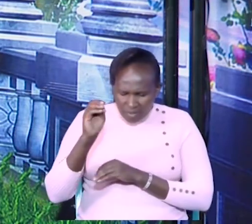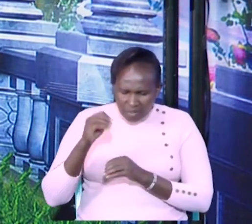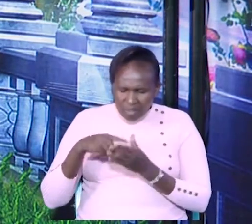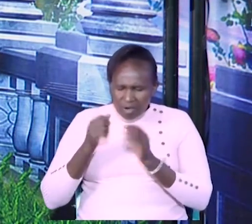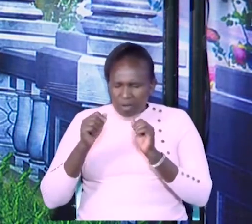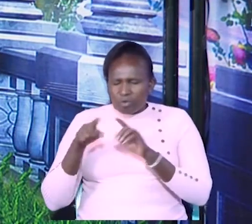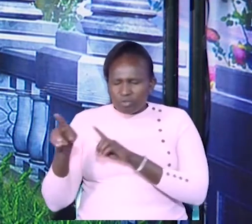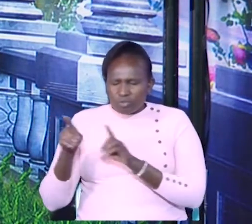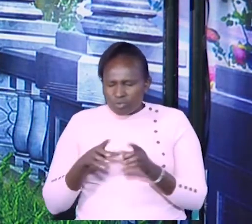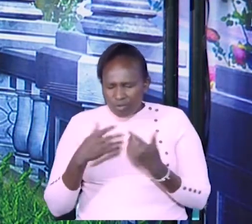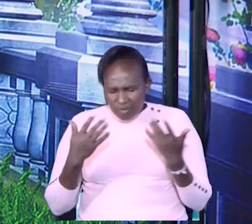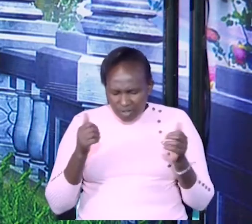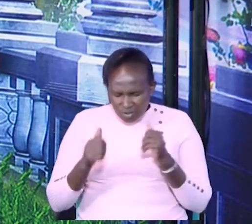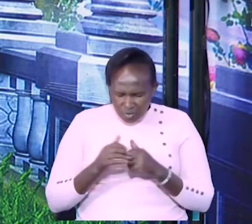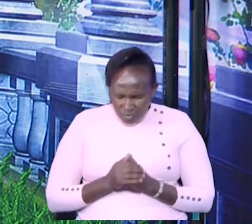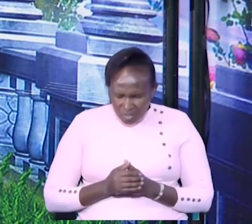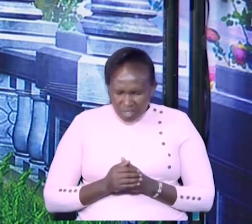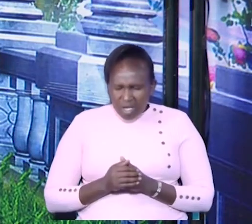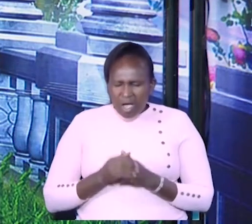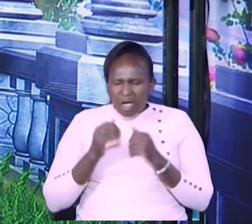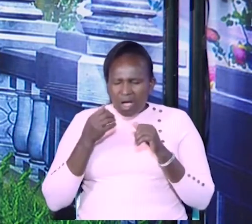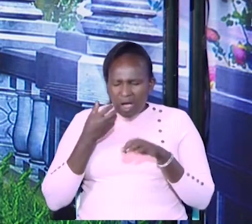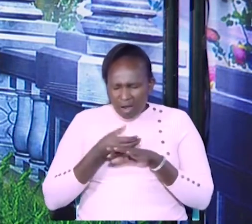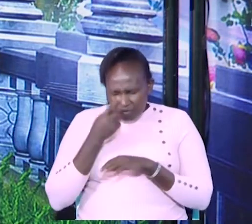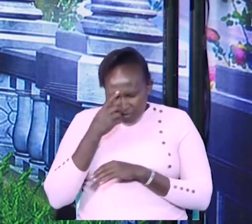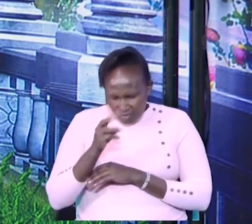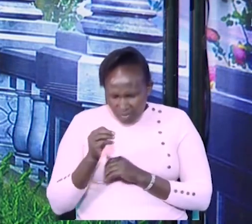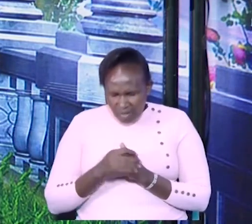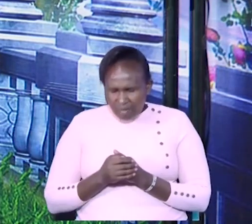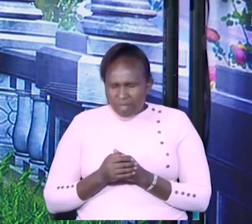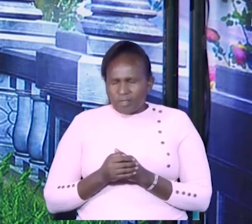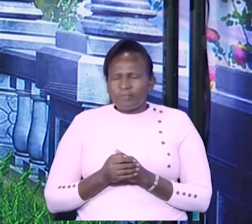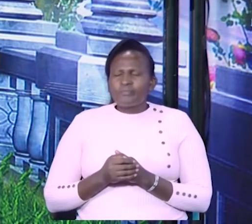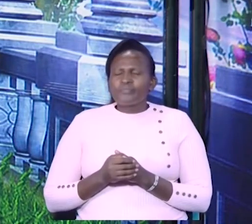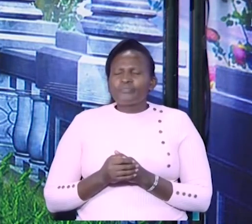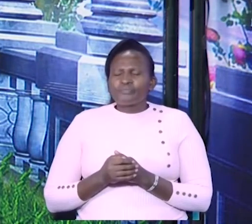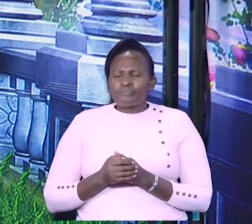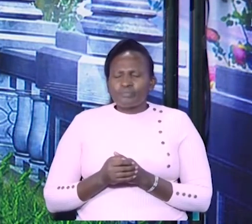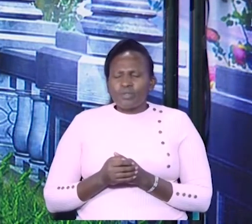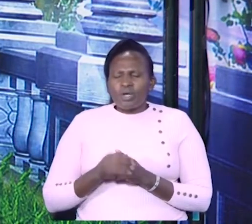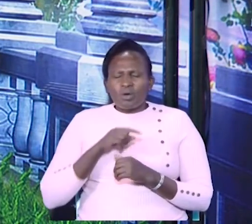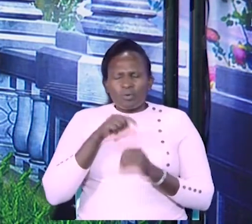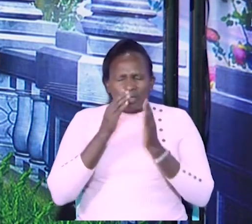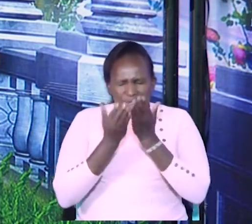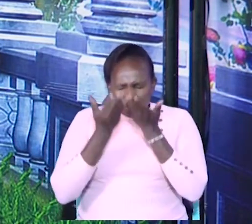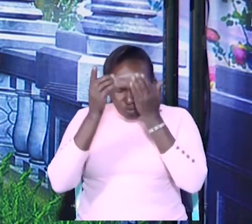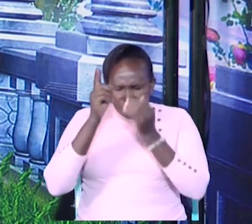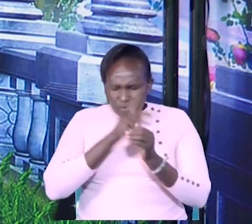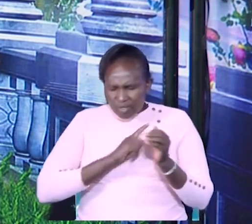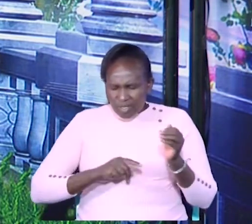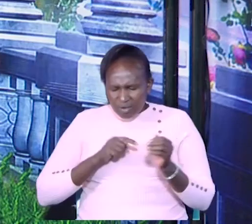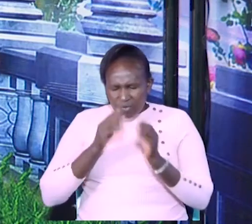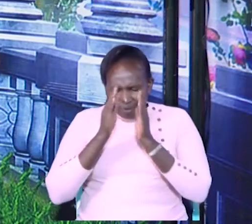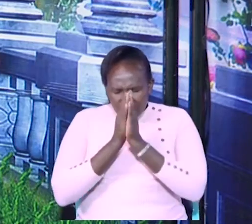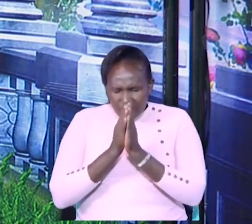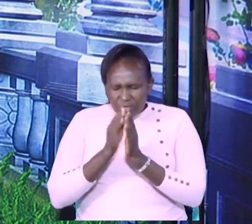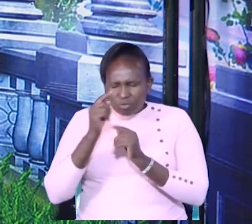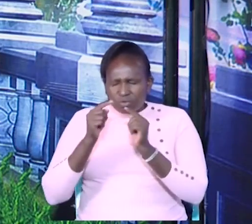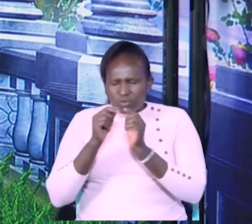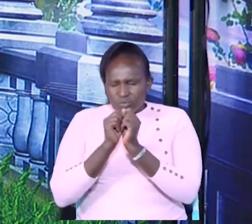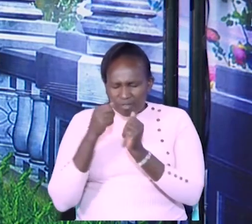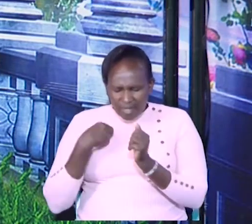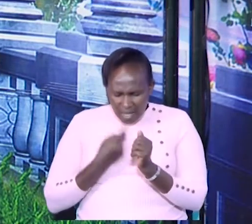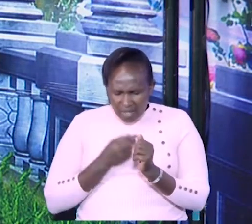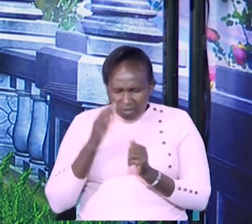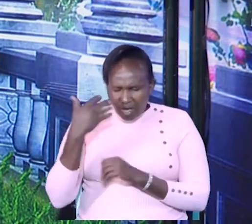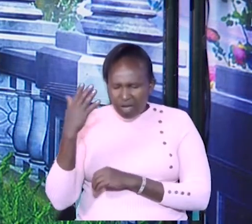waezeshe kufanya mambo ambayo hawageweza kujifanyia wakati walikuwa wanajiongoza. Tunakuinua mfalme, tunaomba uzidi kuwa pamoja nasi na